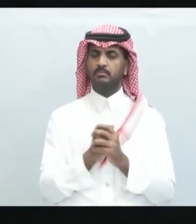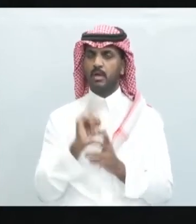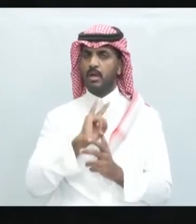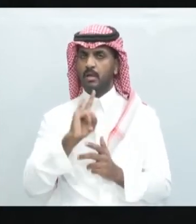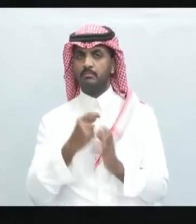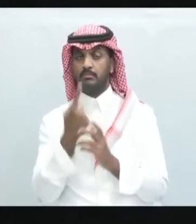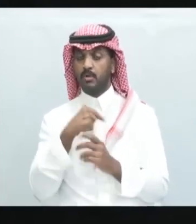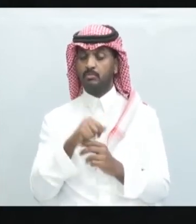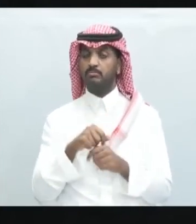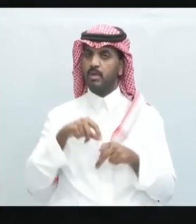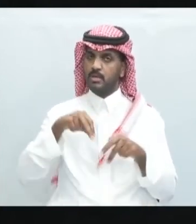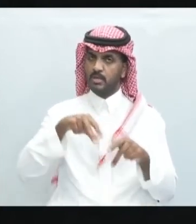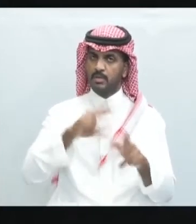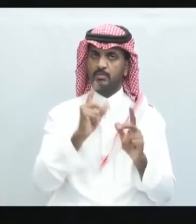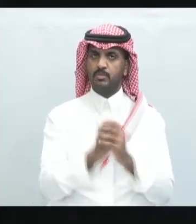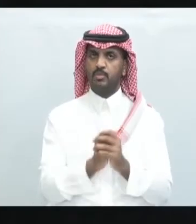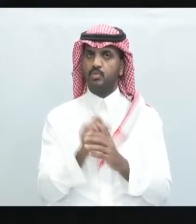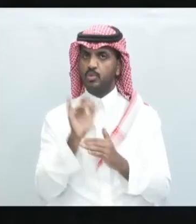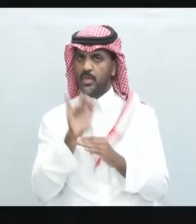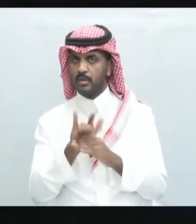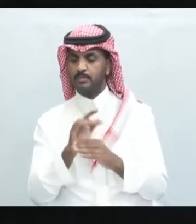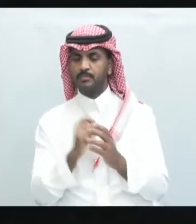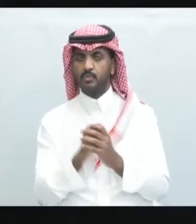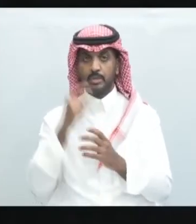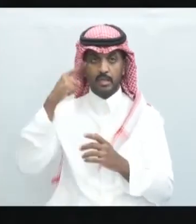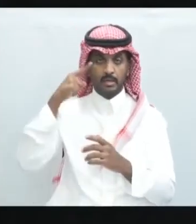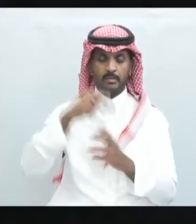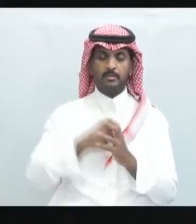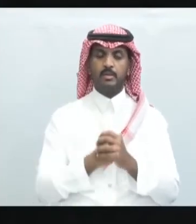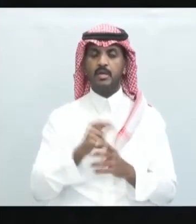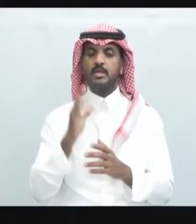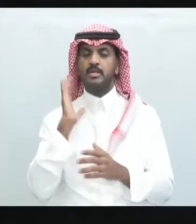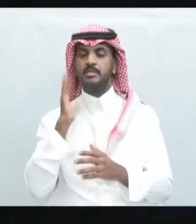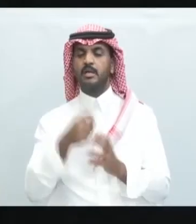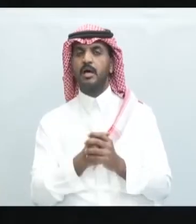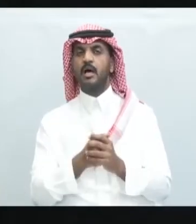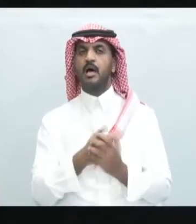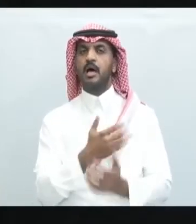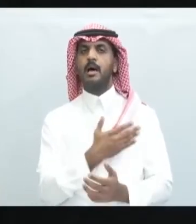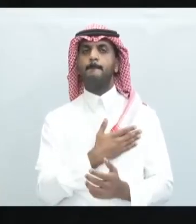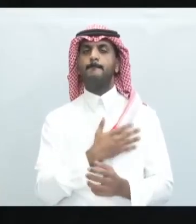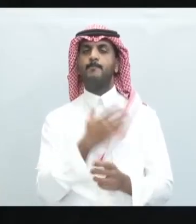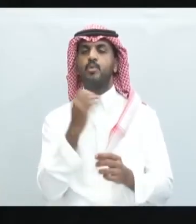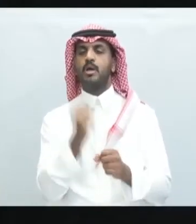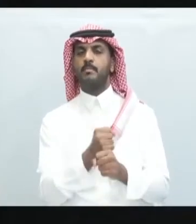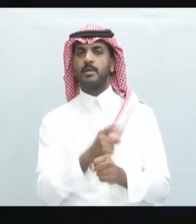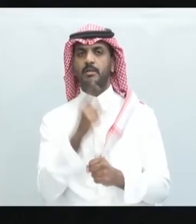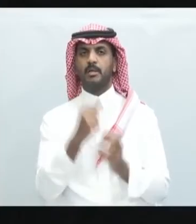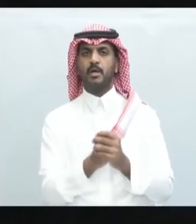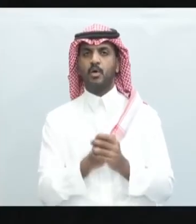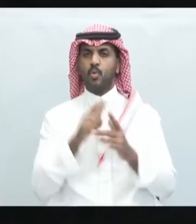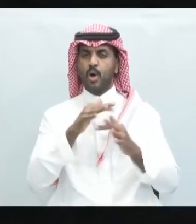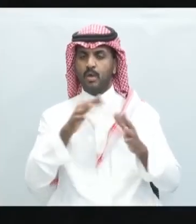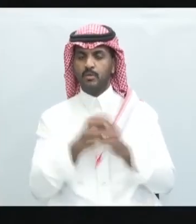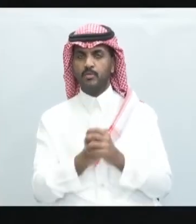يسعى الى ذلك ونحن من يذكر بذلك لماذا لان هذه الصلاه هي احب في الاعمال واكثر الاعمال ثوابا